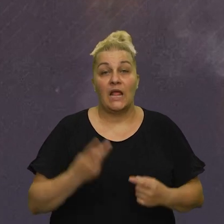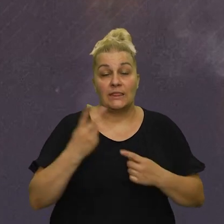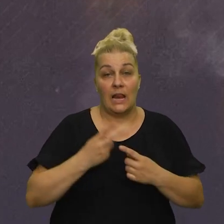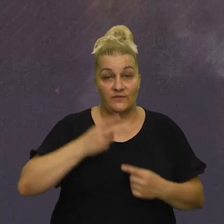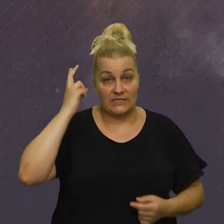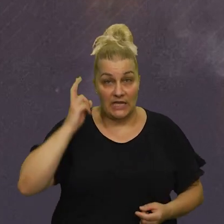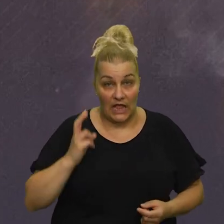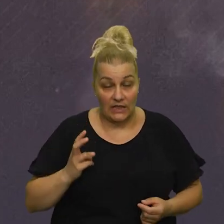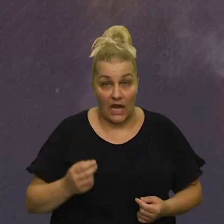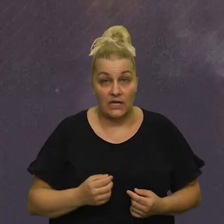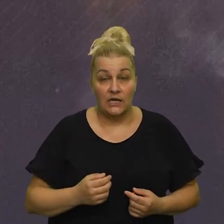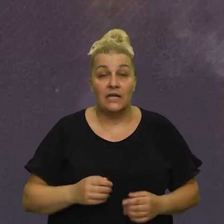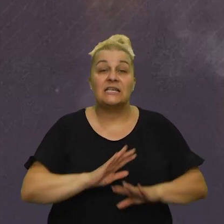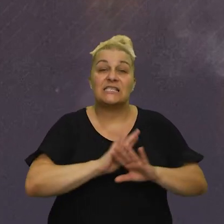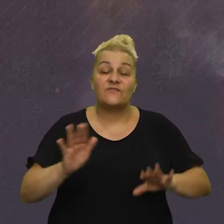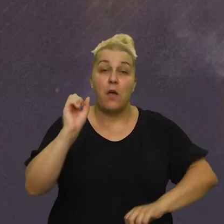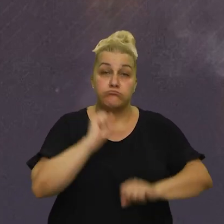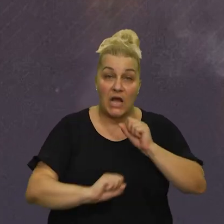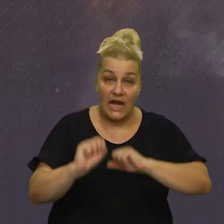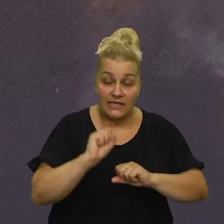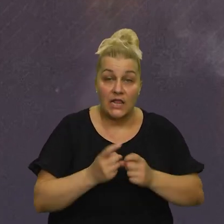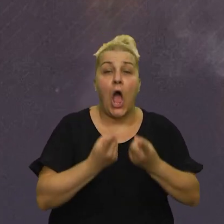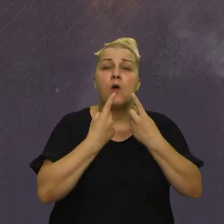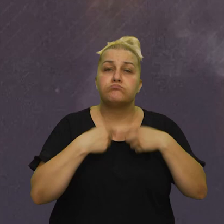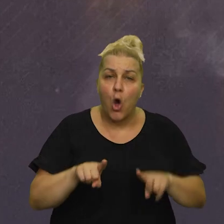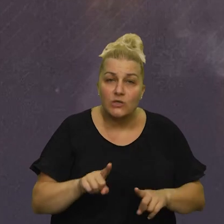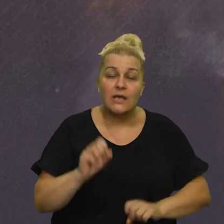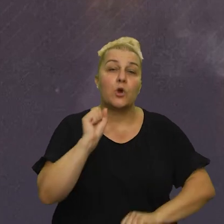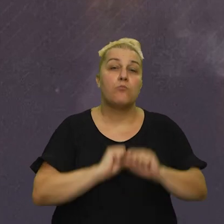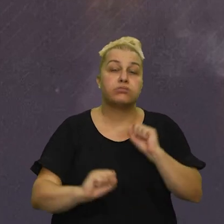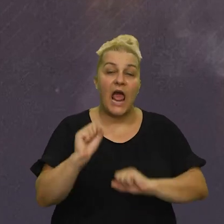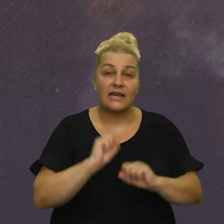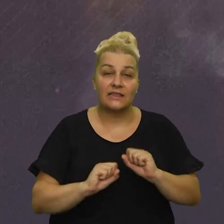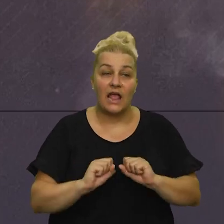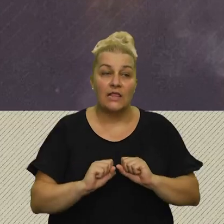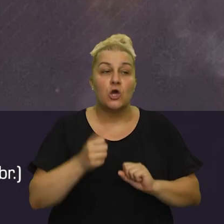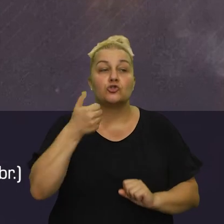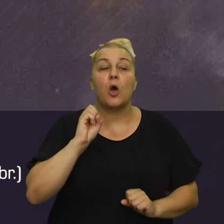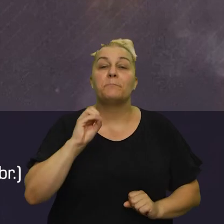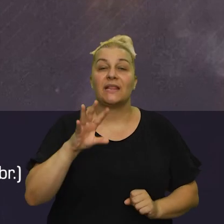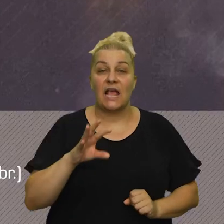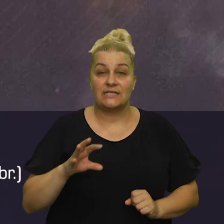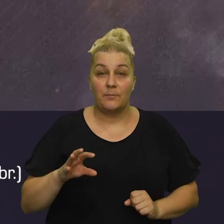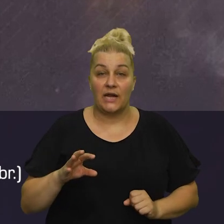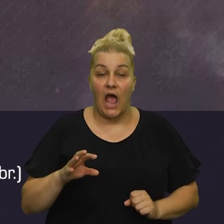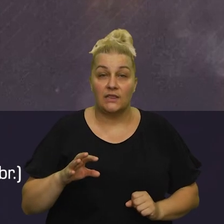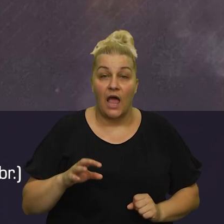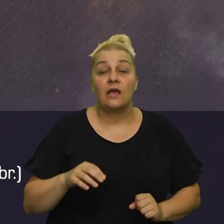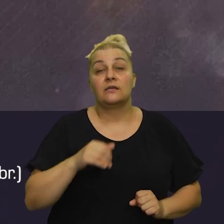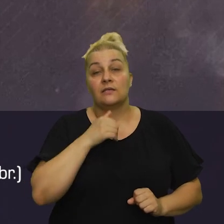TV Jadrana, sve branitelje, a posebno branitelje 115. brigade